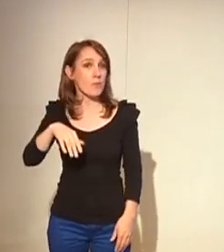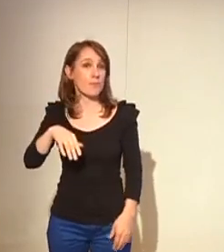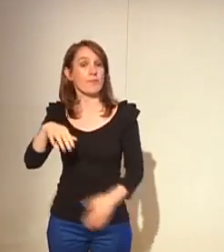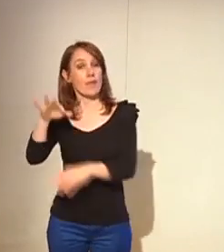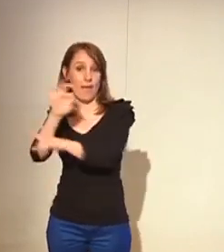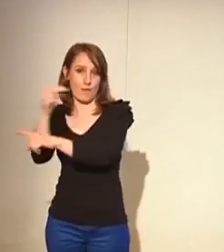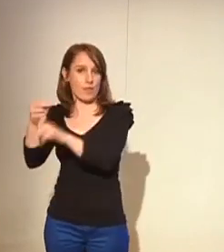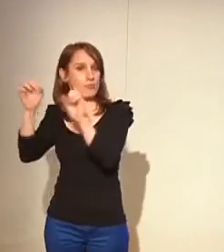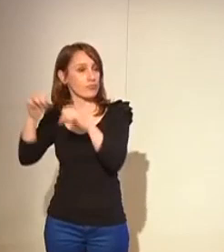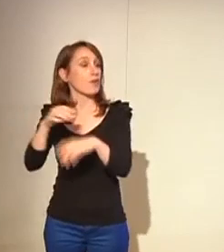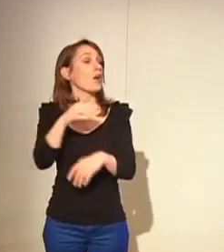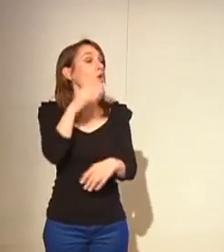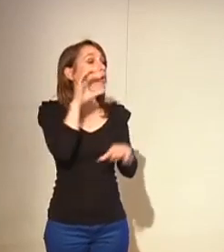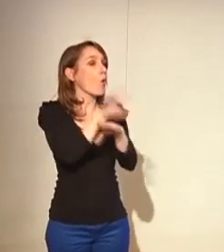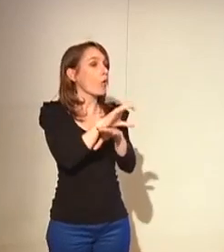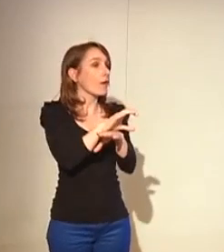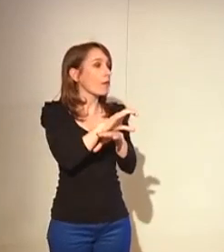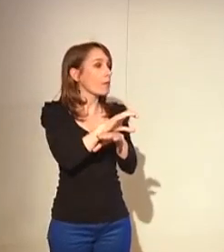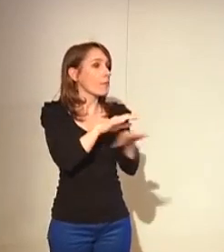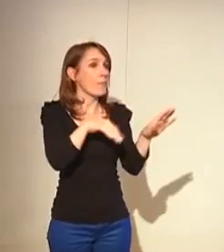groupe national qui est contre